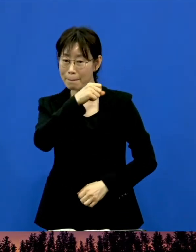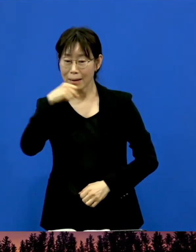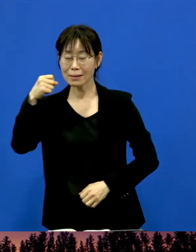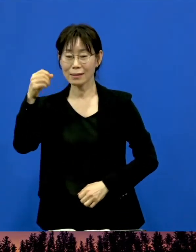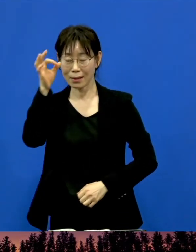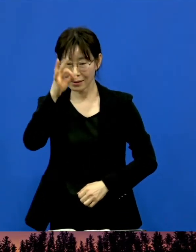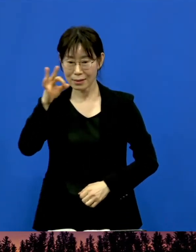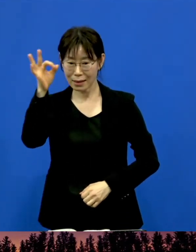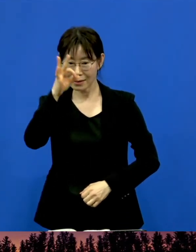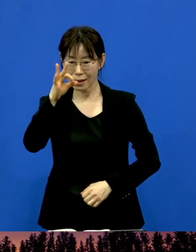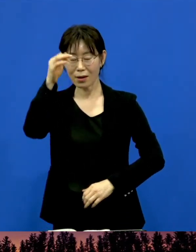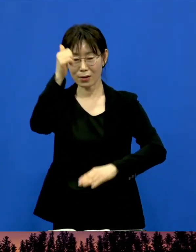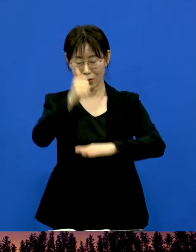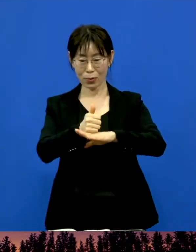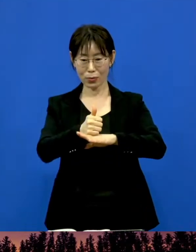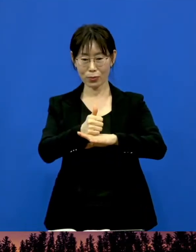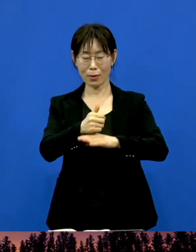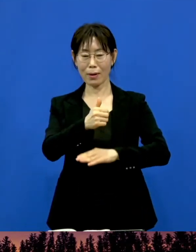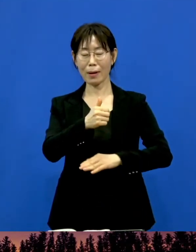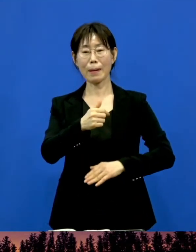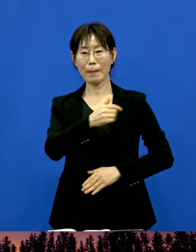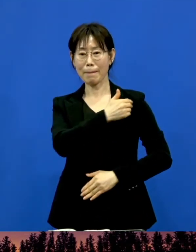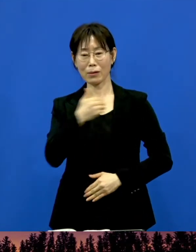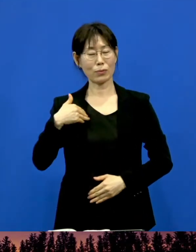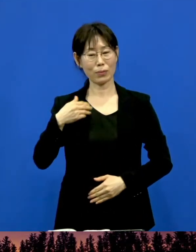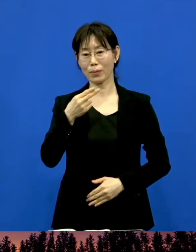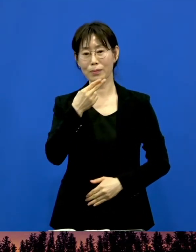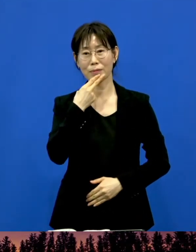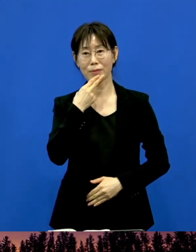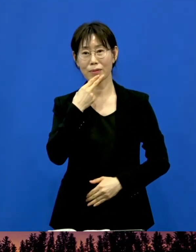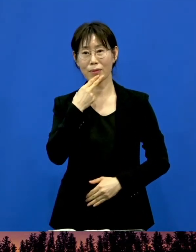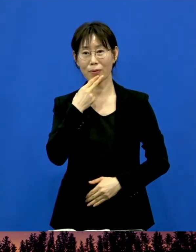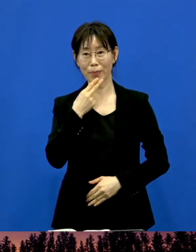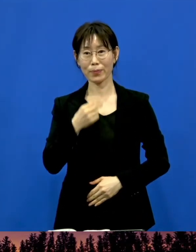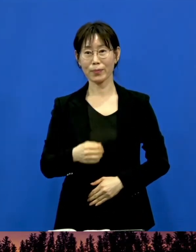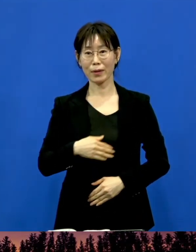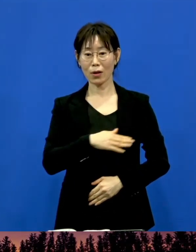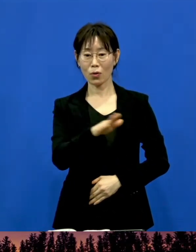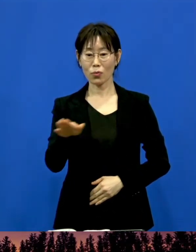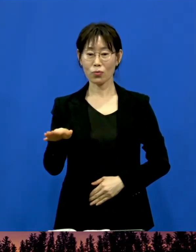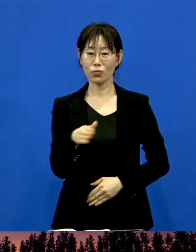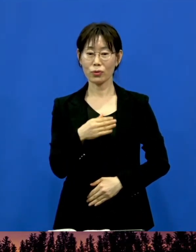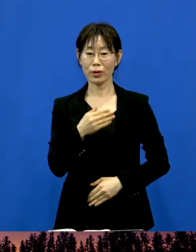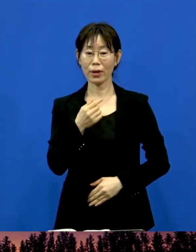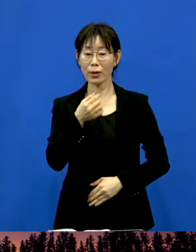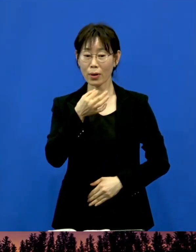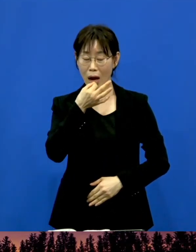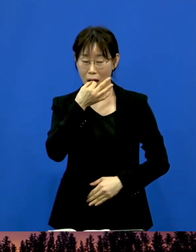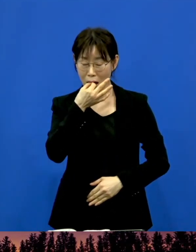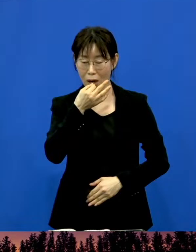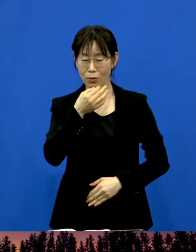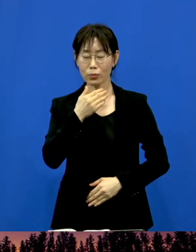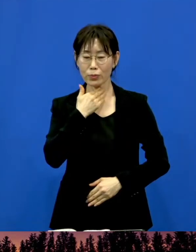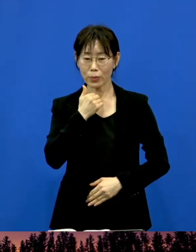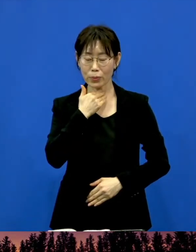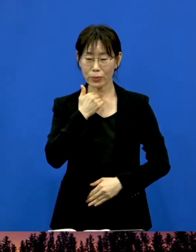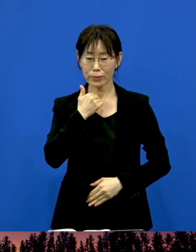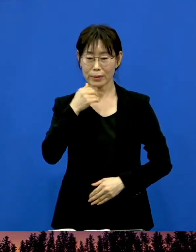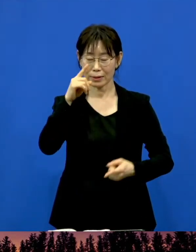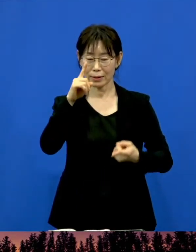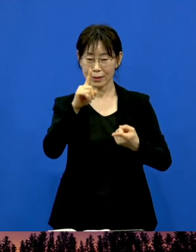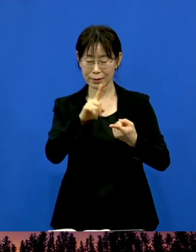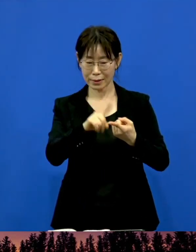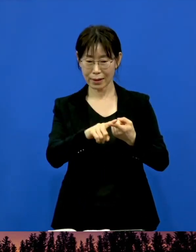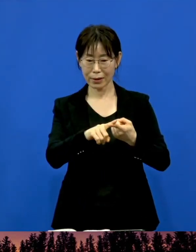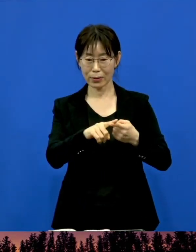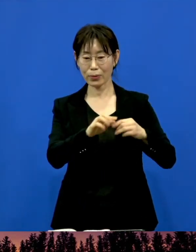여러분, 인간은 욕구를 생산하는 공장입니다. 그 욕구를 그대로 방치하면 어떻게 될지 알 수가